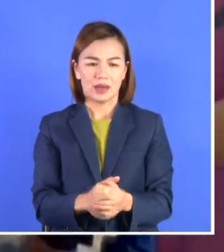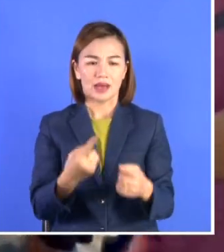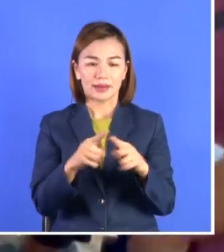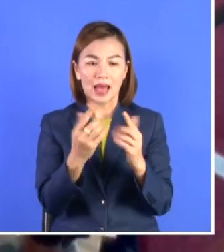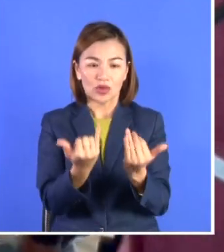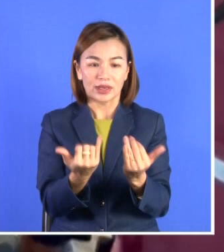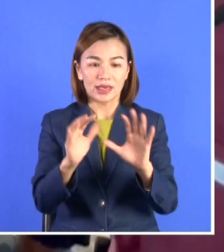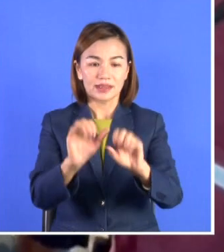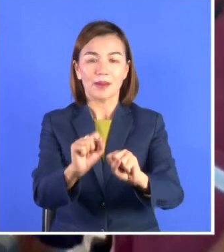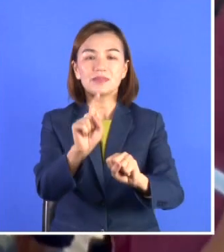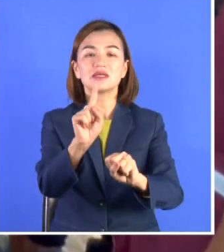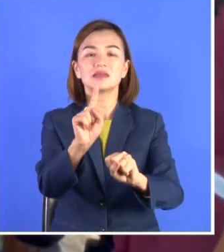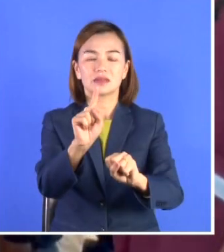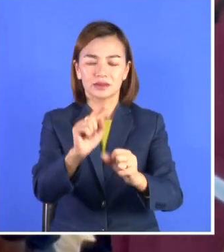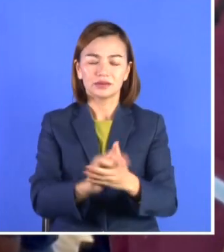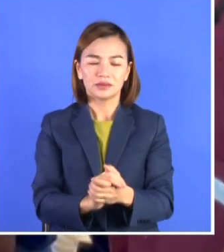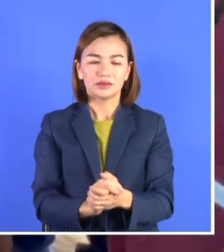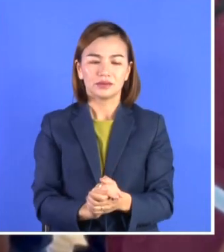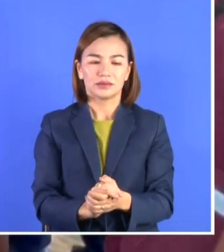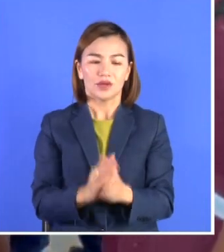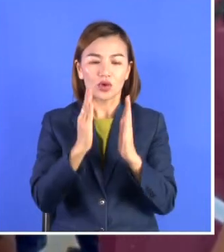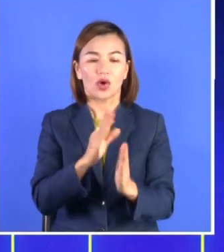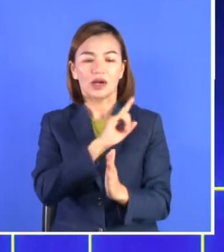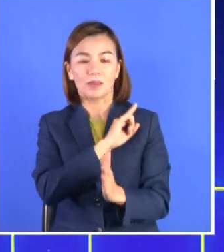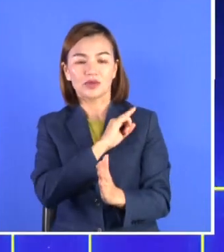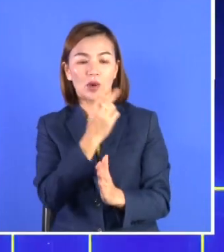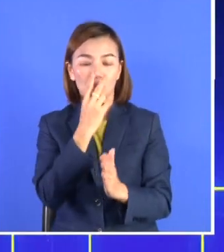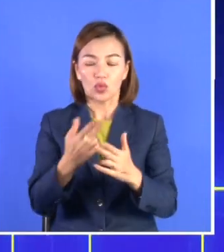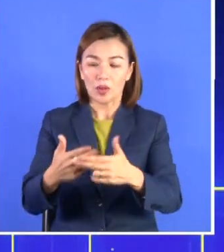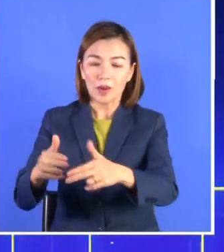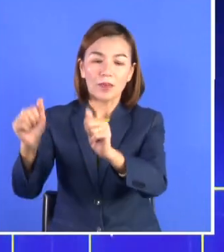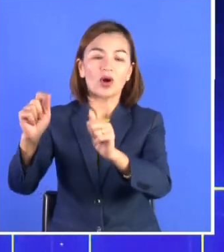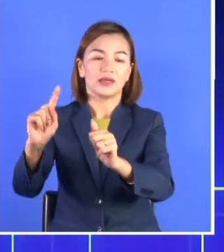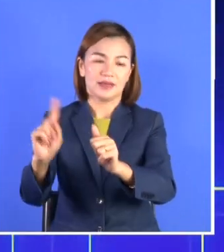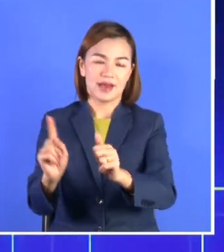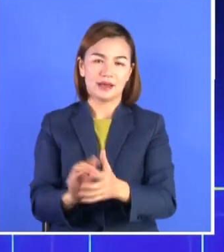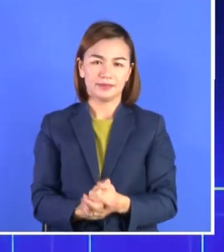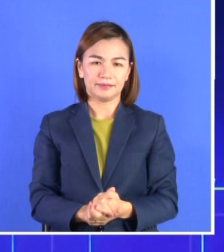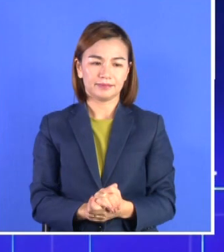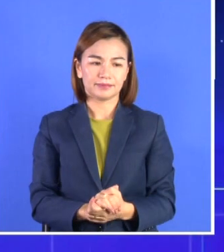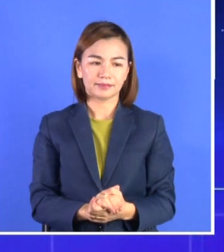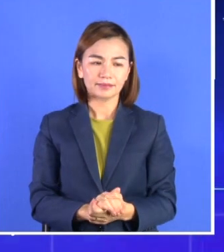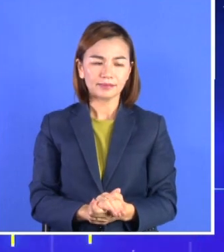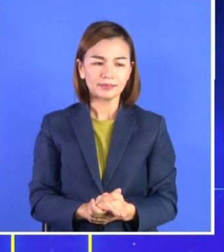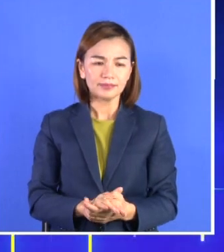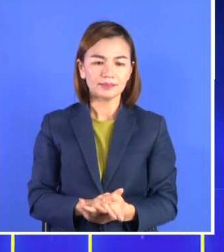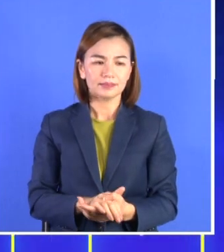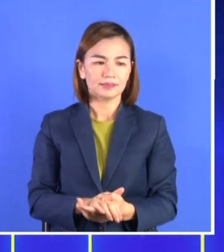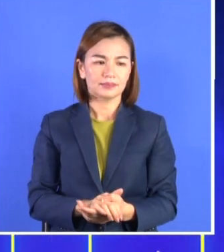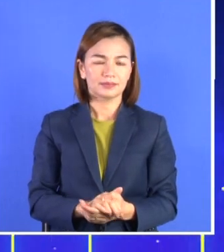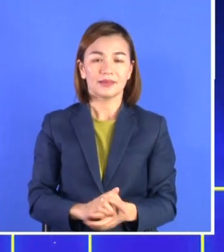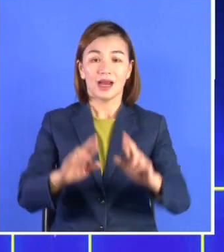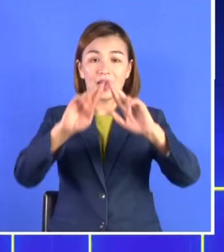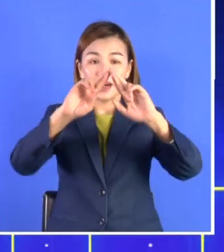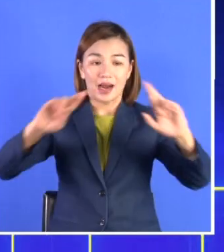บบนี้อ่ะเดี๋ยวให้เจ้าหน้าที่เขาไปว่ากันต่อว่าไปปล่อยไว้ที่ไหนดี ครับว่าแต่ว่าร้านก๋วยเตี๋ยวเรือรังสิตเนี่ยร้